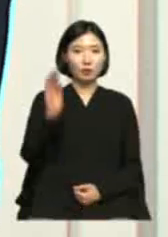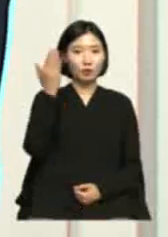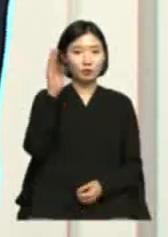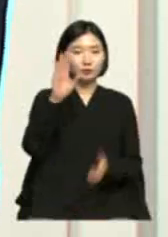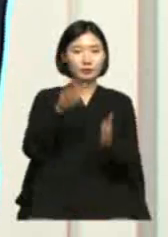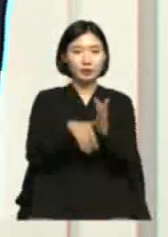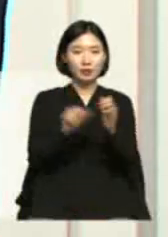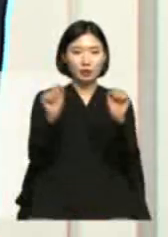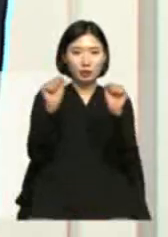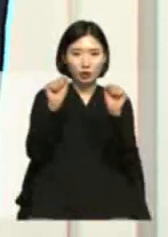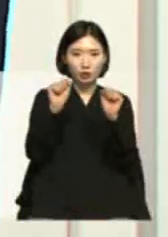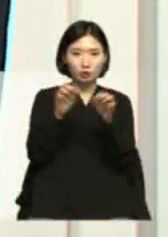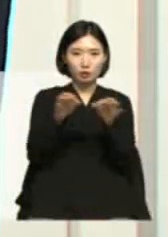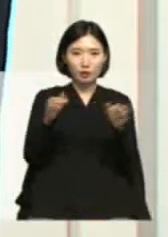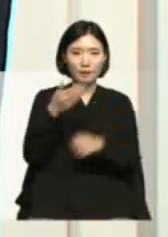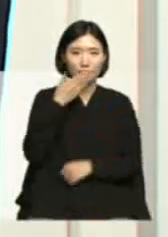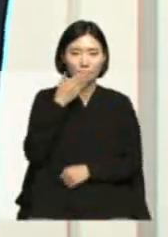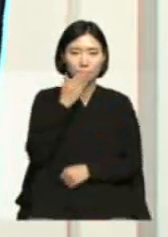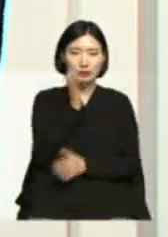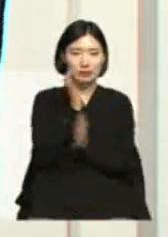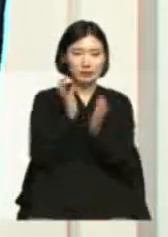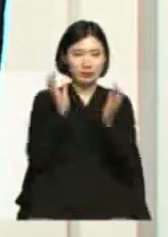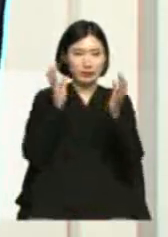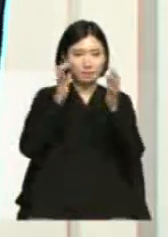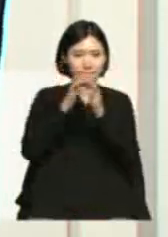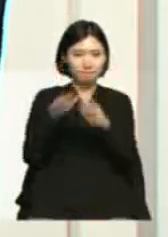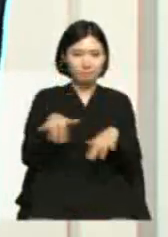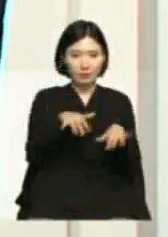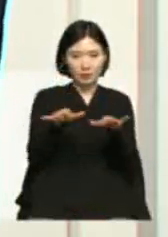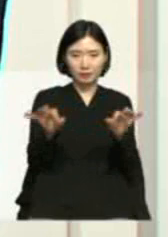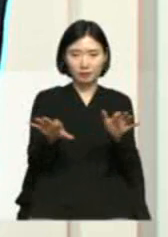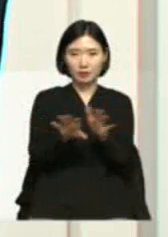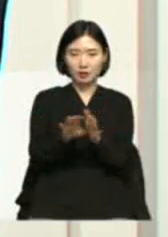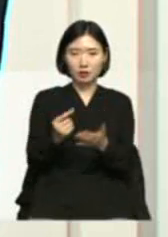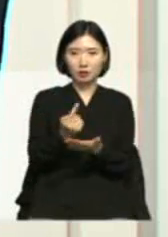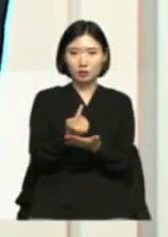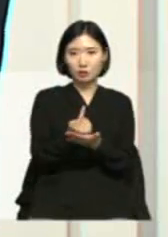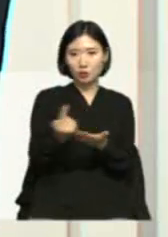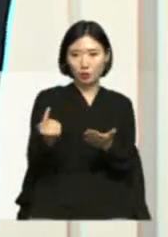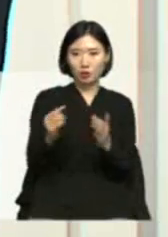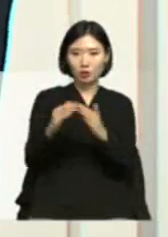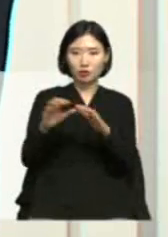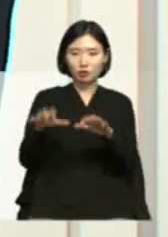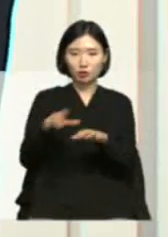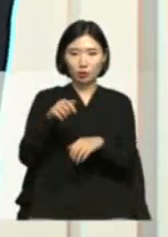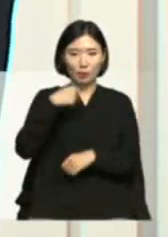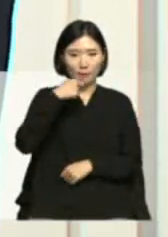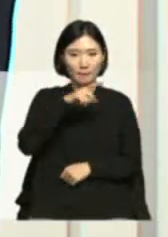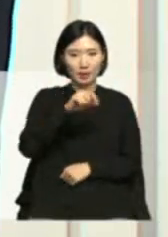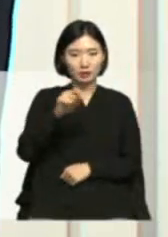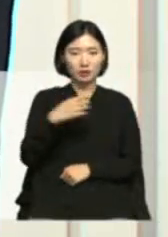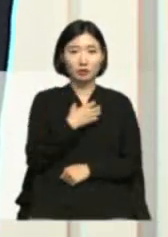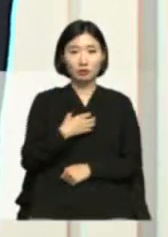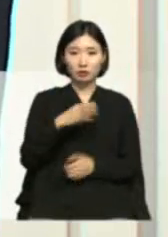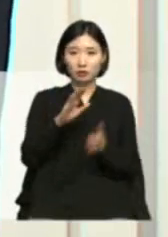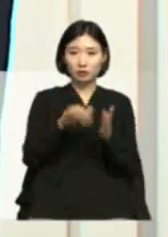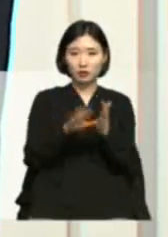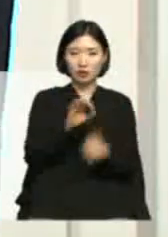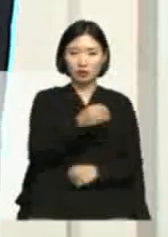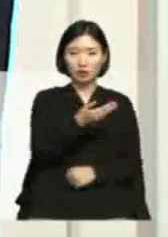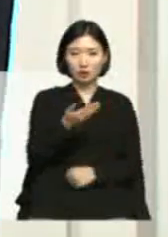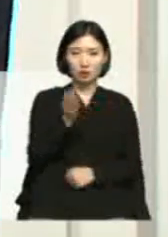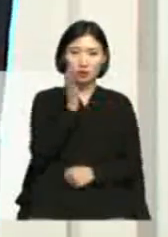이맘때가 되면 겨울에 먹었던 김장김치가 떨어지고 납니다. 소외된 이웃들도 반찬 걱정을 하게 되는 시기인데요. 강동구에선